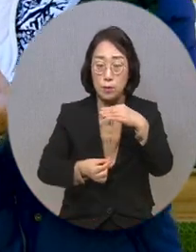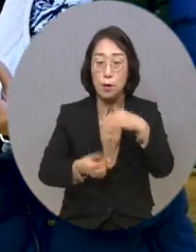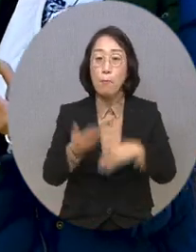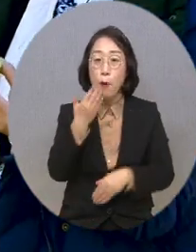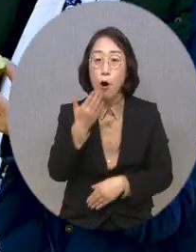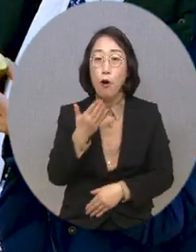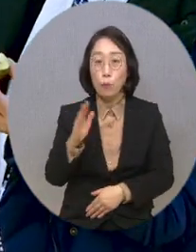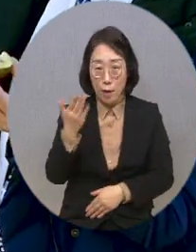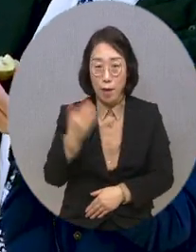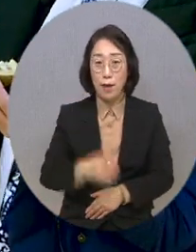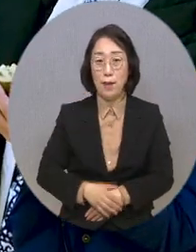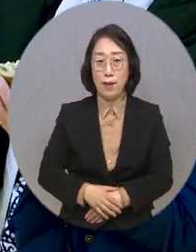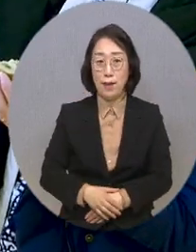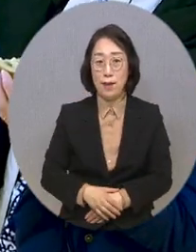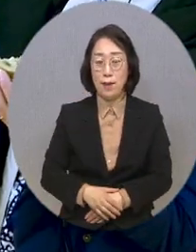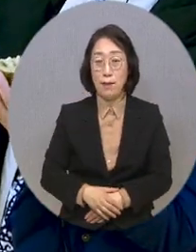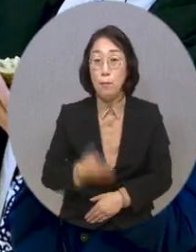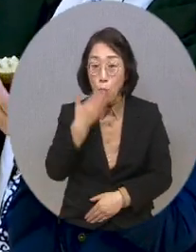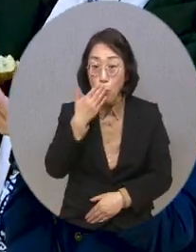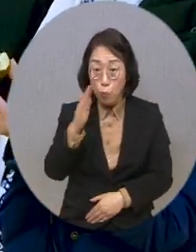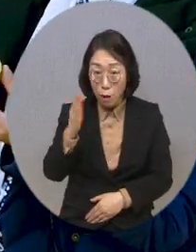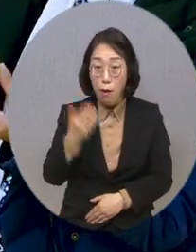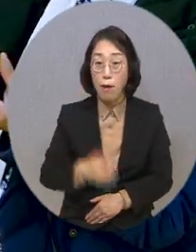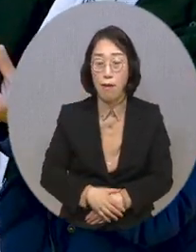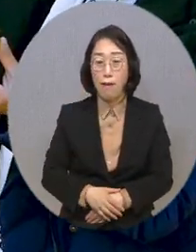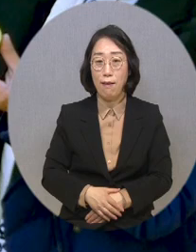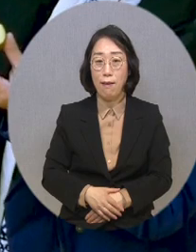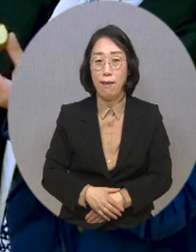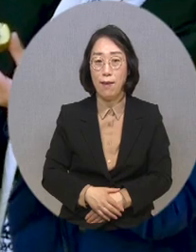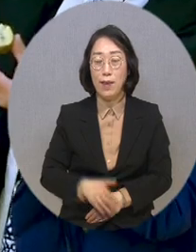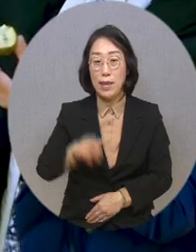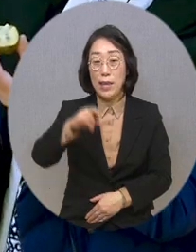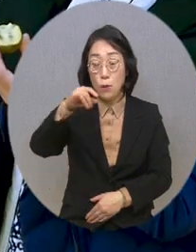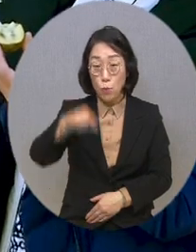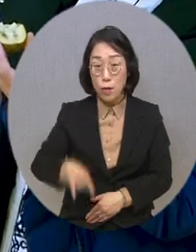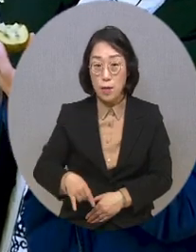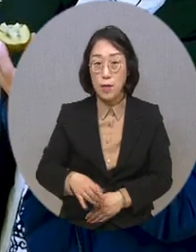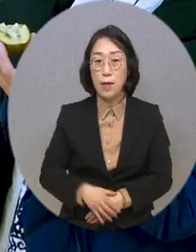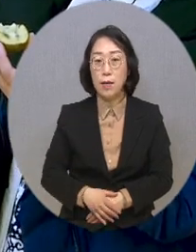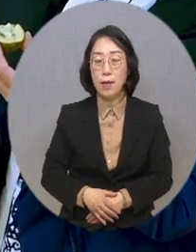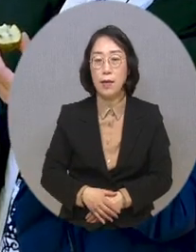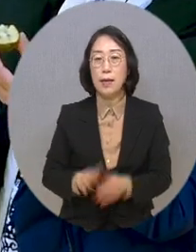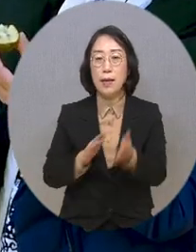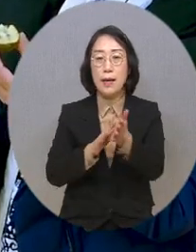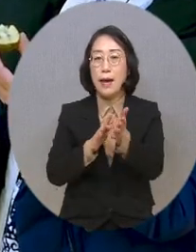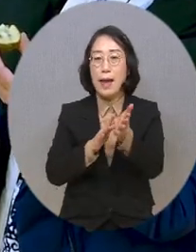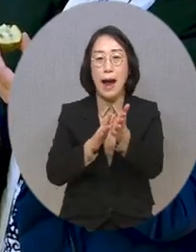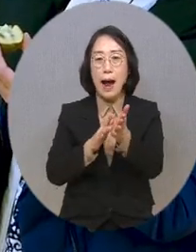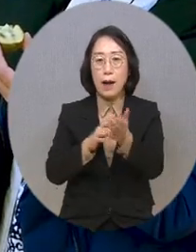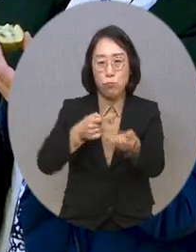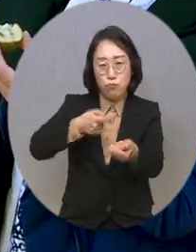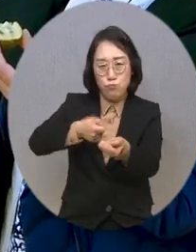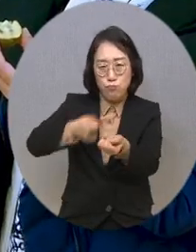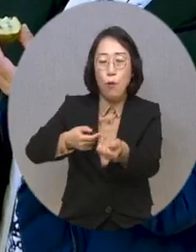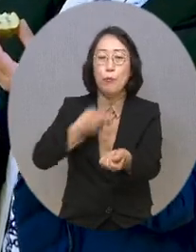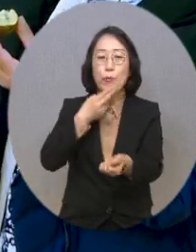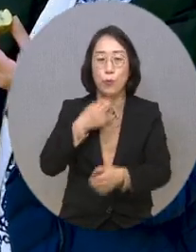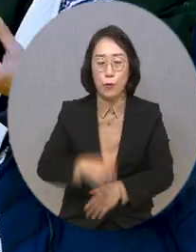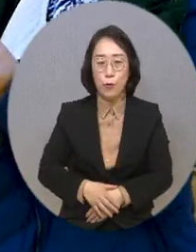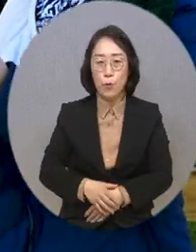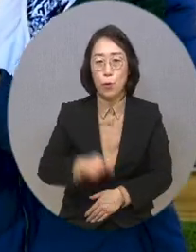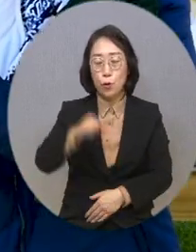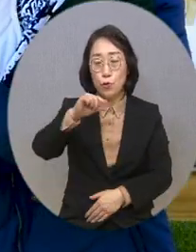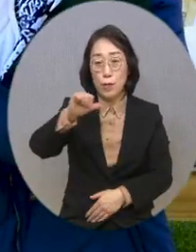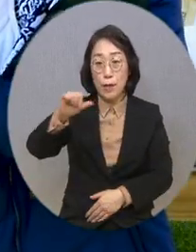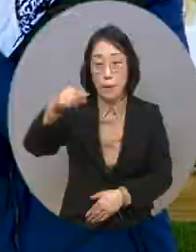돼. 먹어도 돼. 먹어도 된다고요? 네. 키위는 다른 과일에 비해서 약을 안 합니다. 그리고 저희